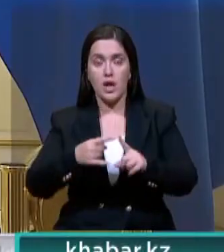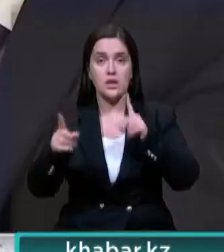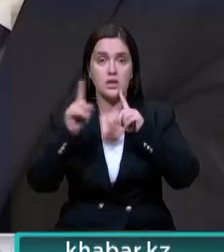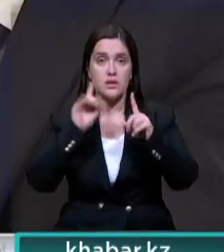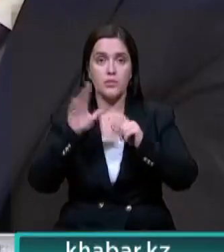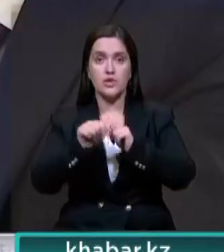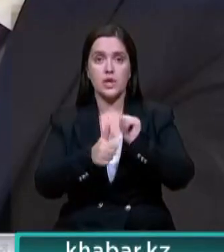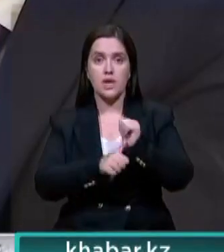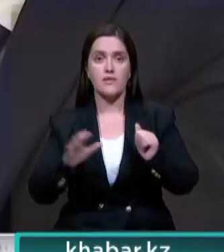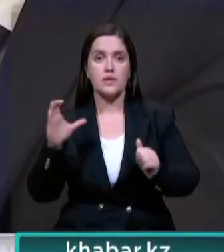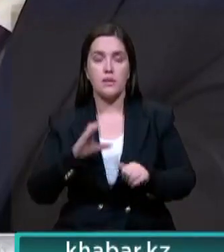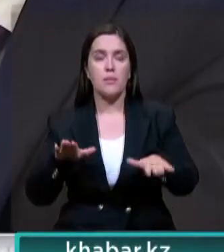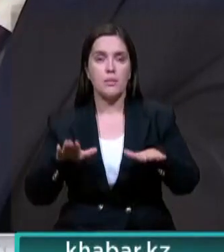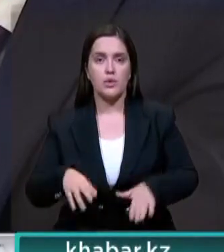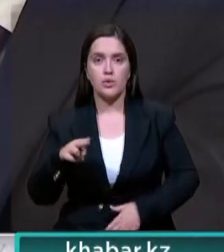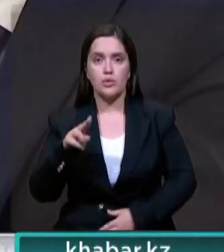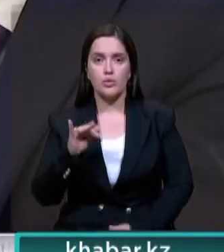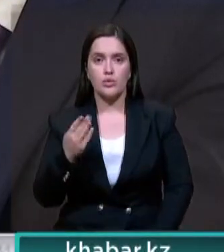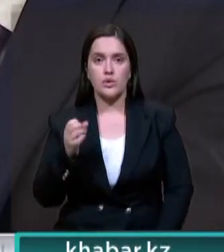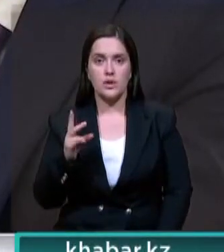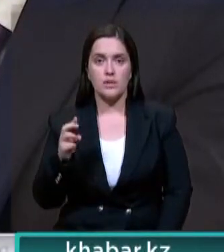состоится 16 сентября в душанбе